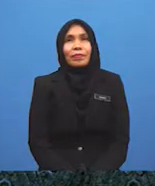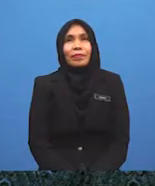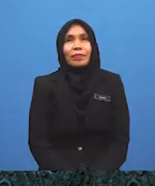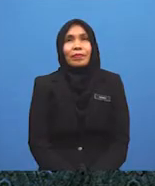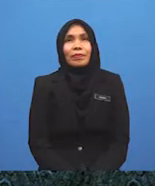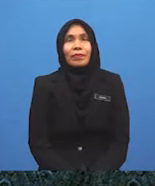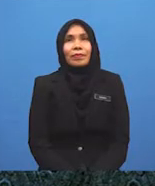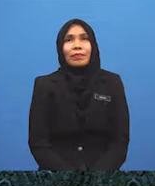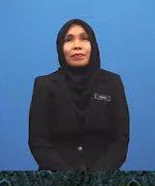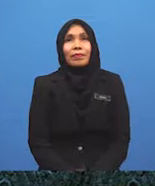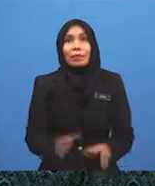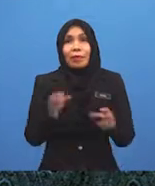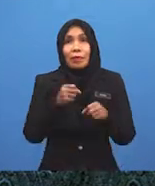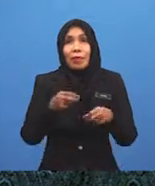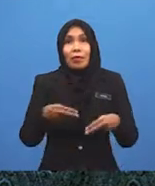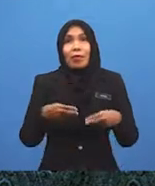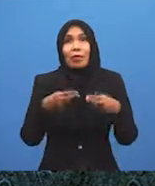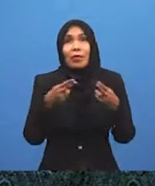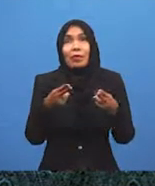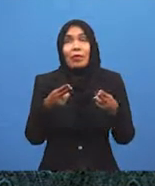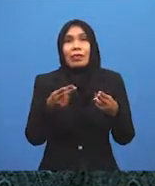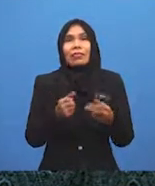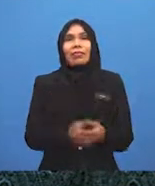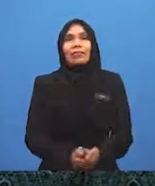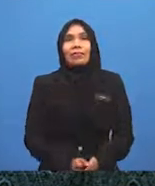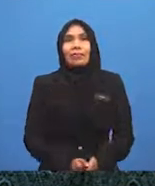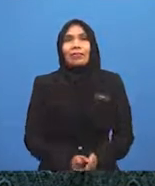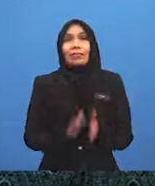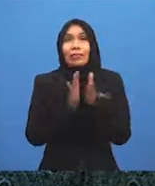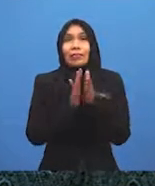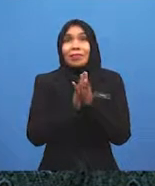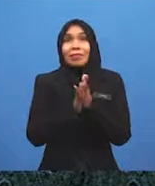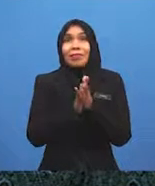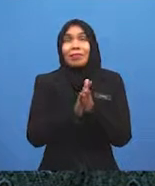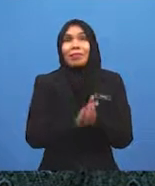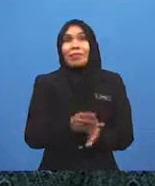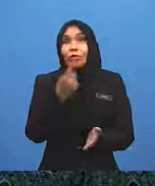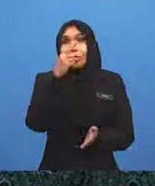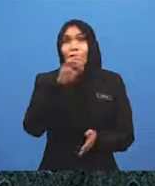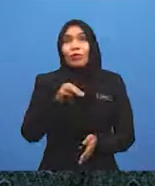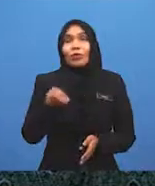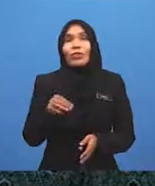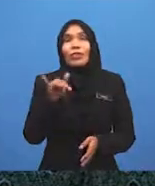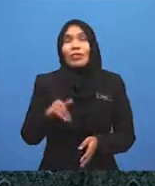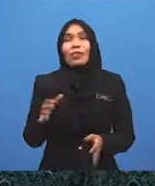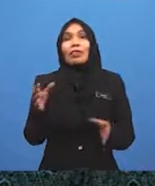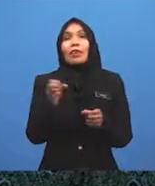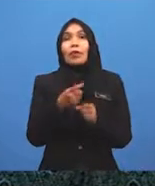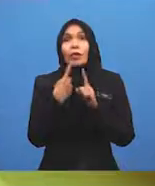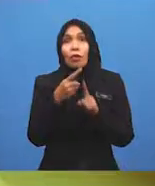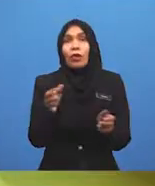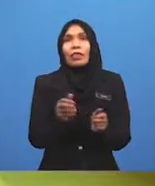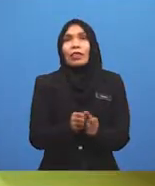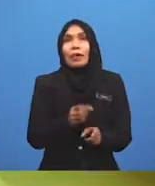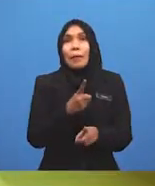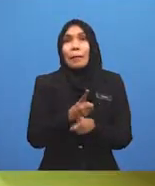Anugerah Jiran Berhemah. Bagi tepukan murid-murid yang menjawab semua soalan dengan betul